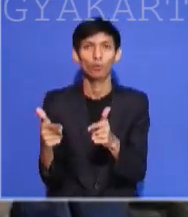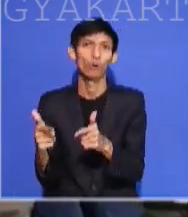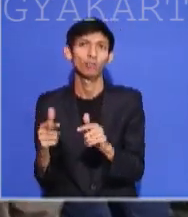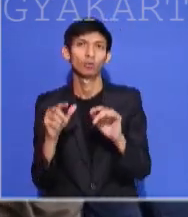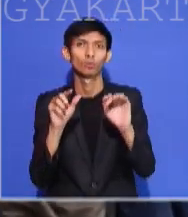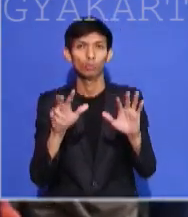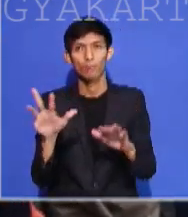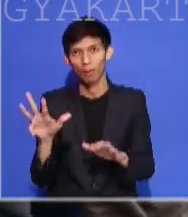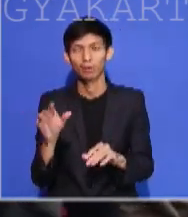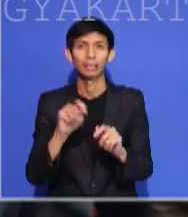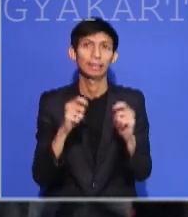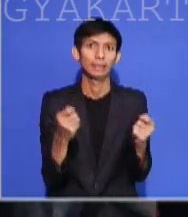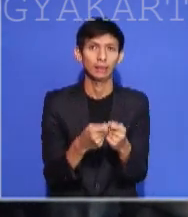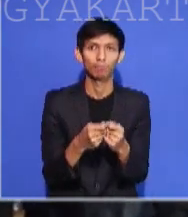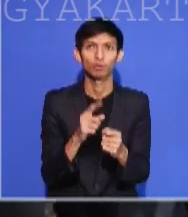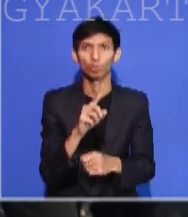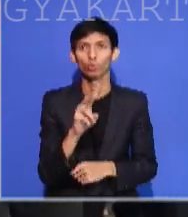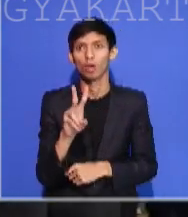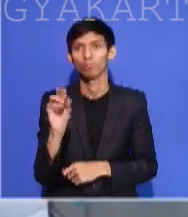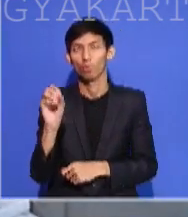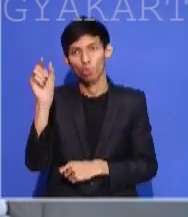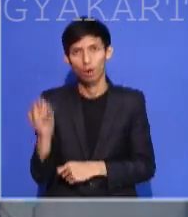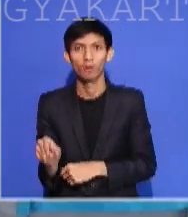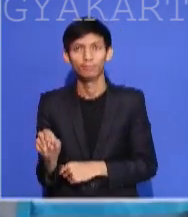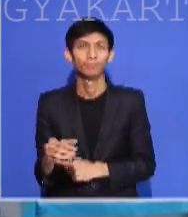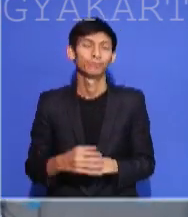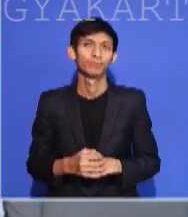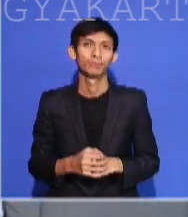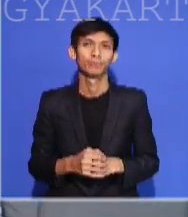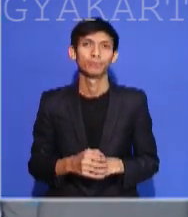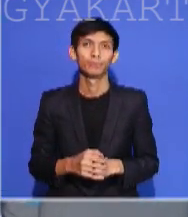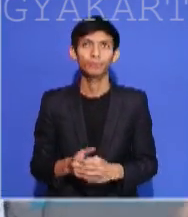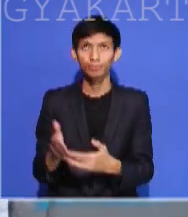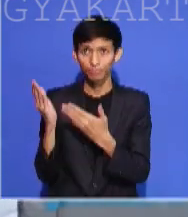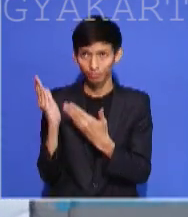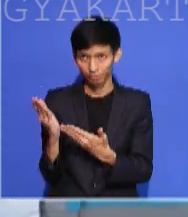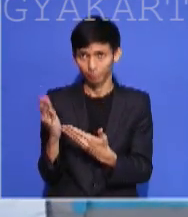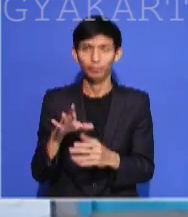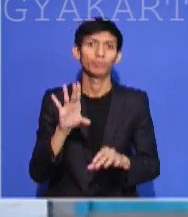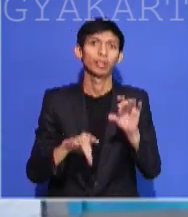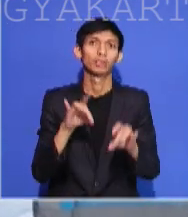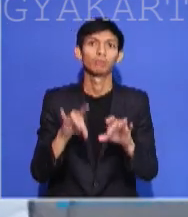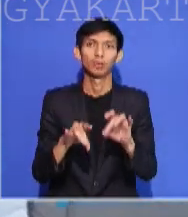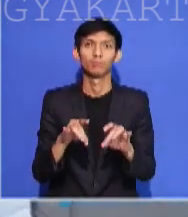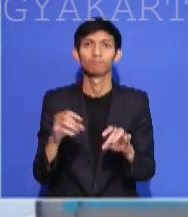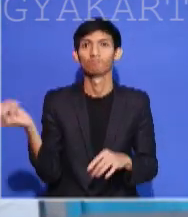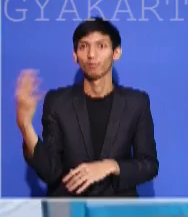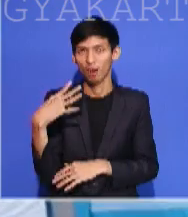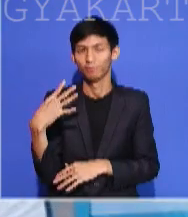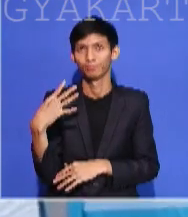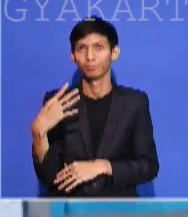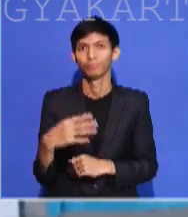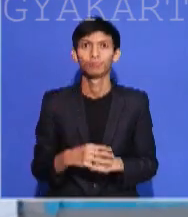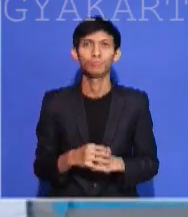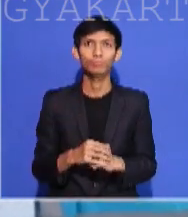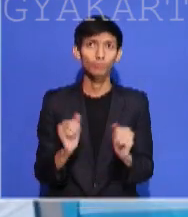dengan total kekuatan 120 personil sikitari Wibowo manajemen PLN up3 Yogyakarta menyampaikan komitmen